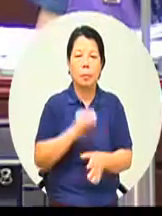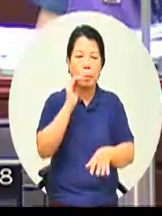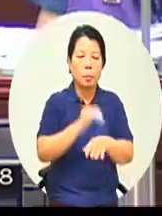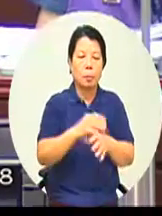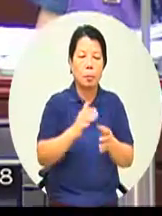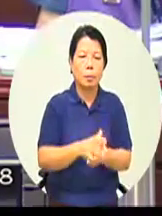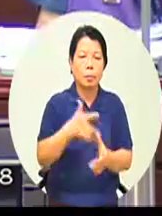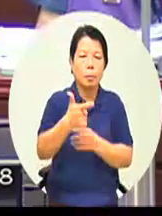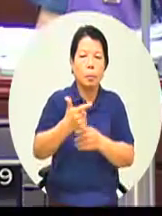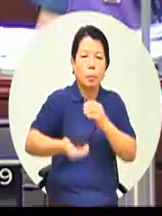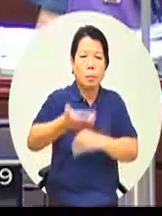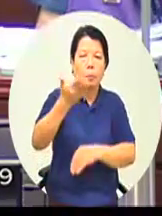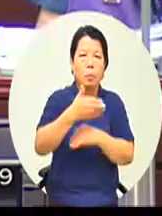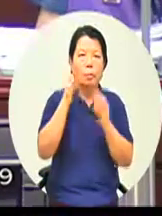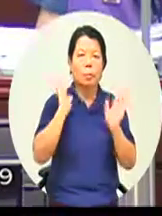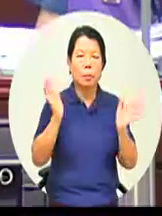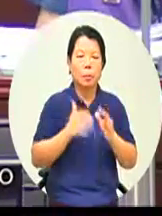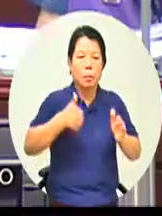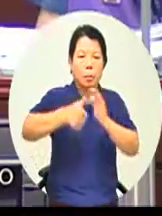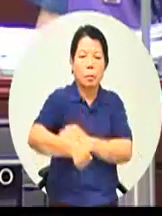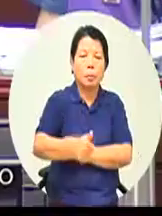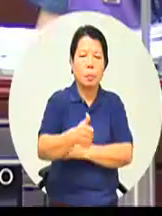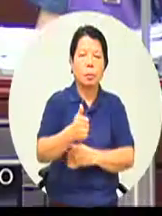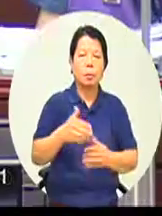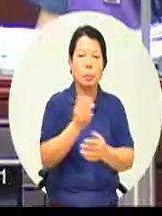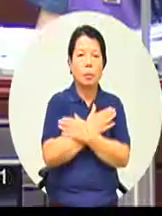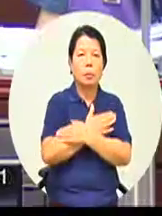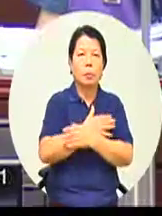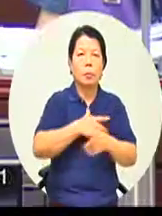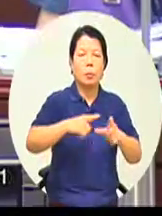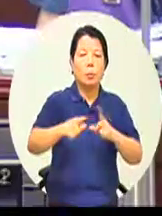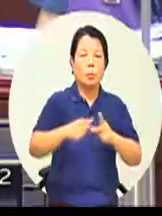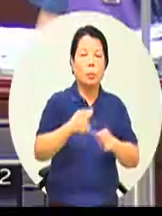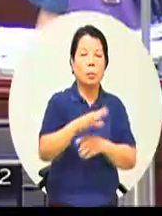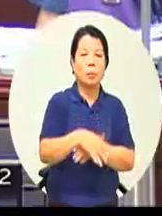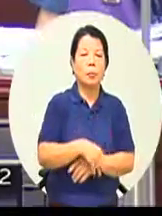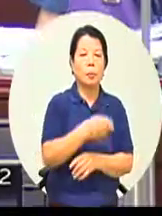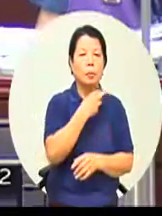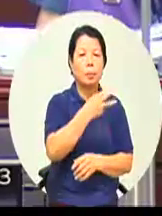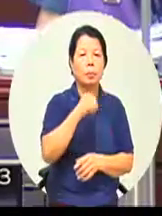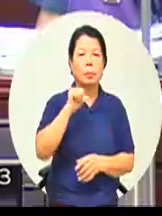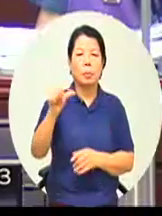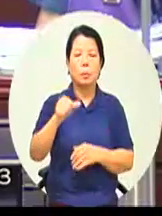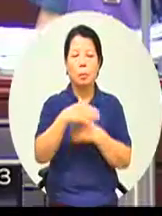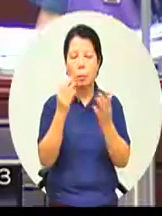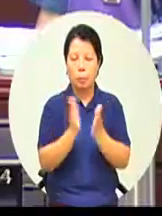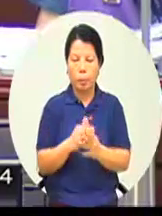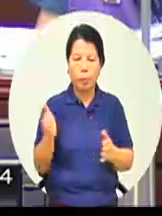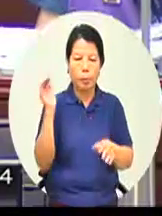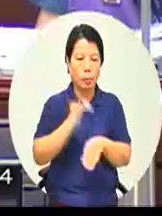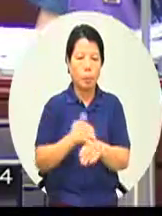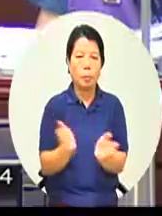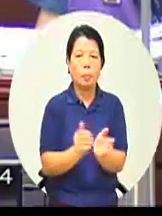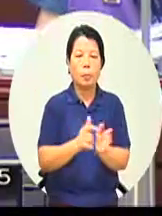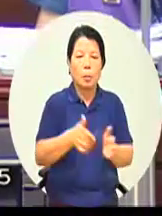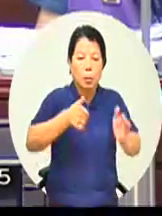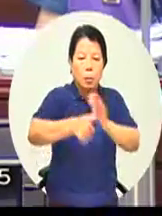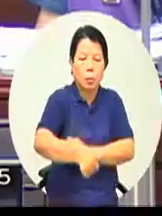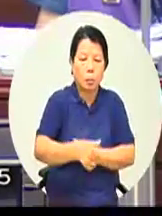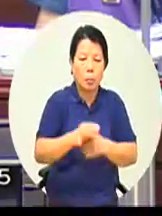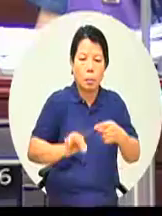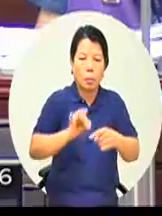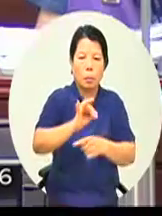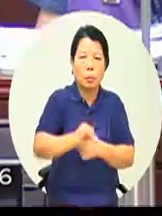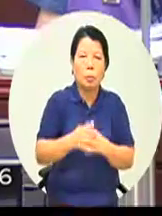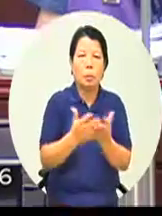60%以上的小孩子能够进入幼儿园，就3到5岁，其实我们现在是达到的，只是说进到幼儿园的比例呢，